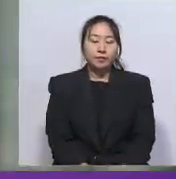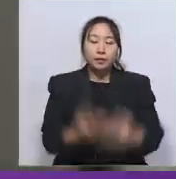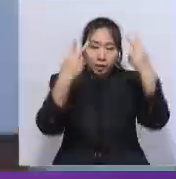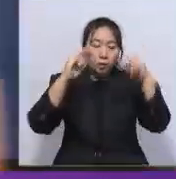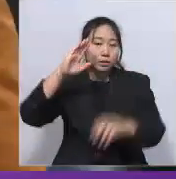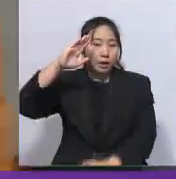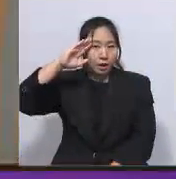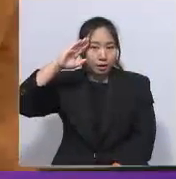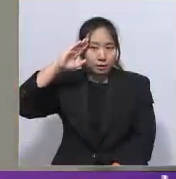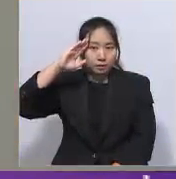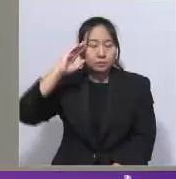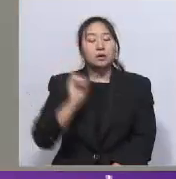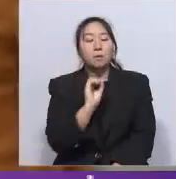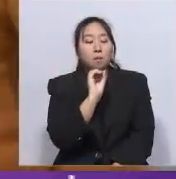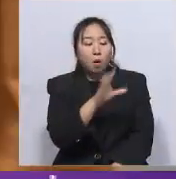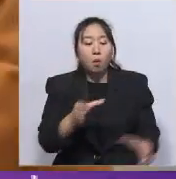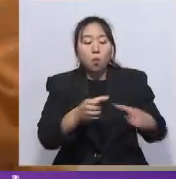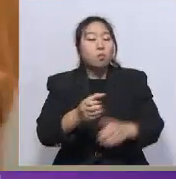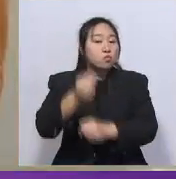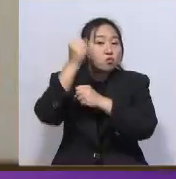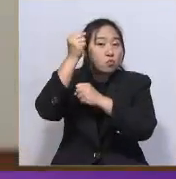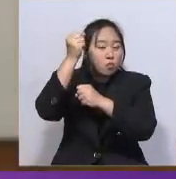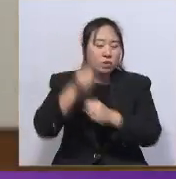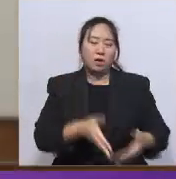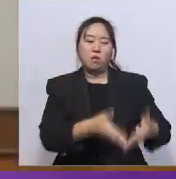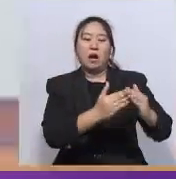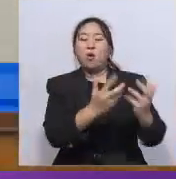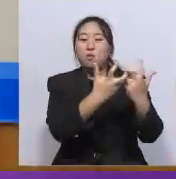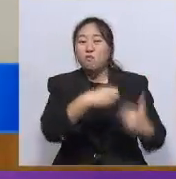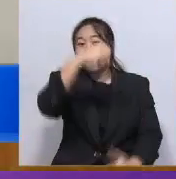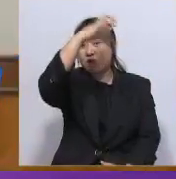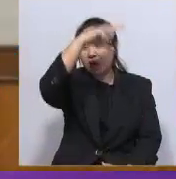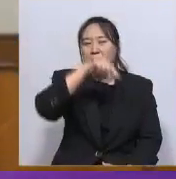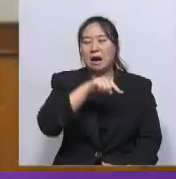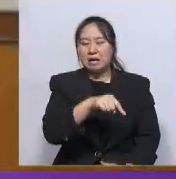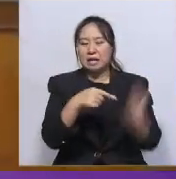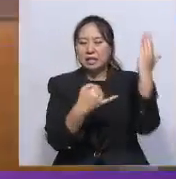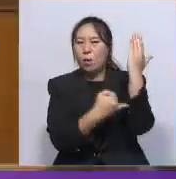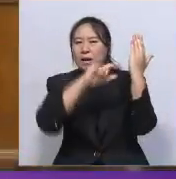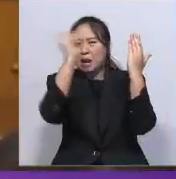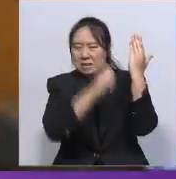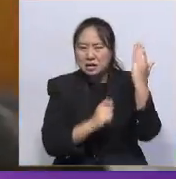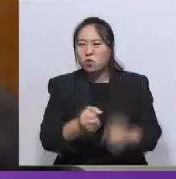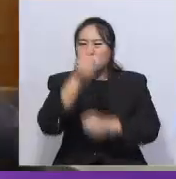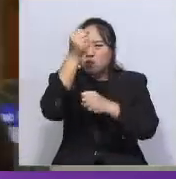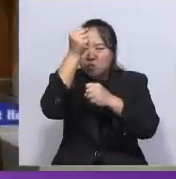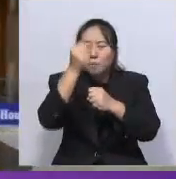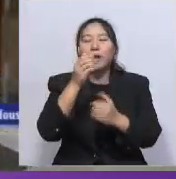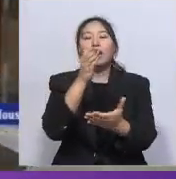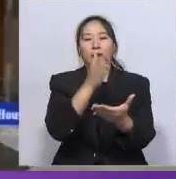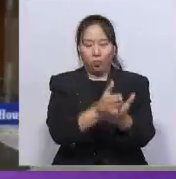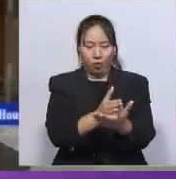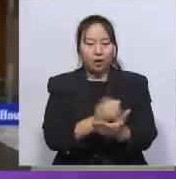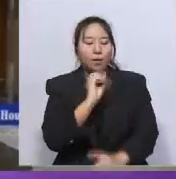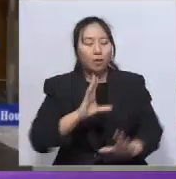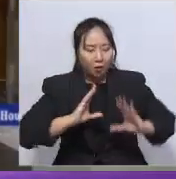พลเอกประยุทธ์จันทร์โอชานายกรัฐมนตรีขอบคุณผู้ชุมนุมคัดค้านการก่อสร้างโรงไฟฟ้าถ่านหินกระบี่เทพาที่ยอมยุติการชุมนุมและเดินท